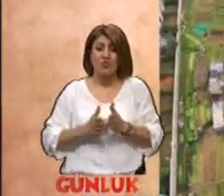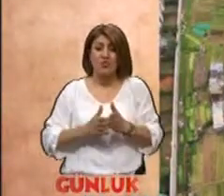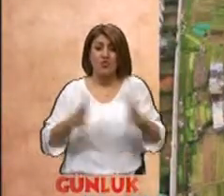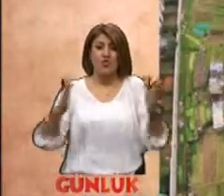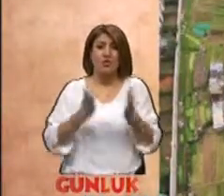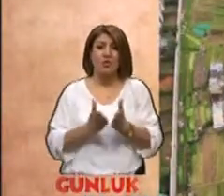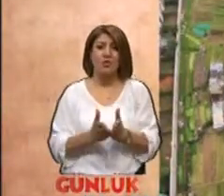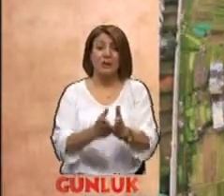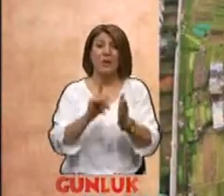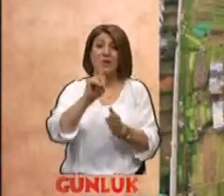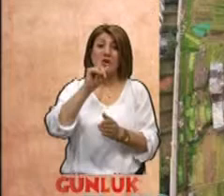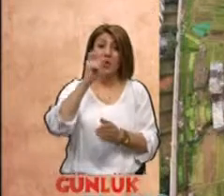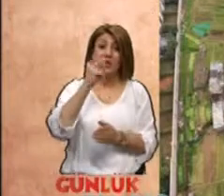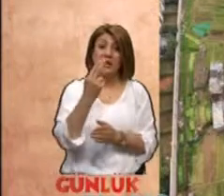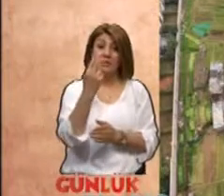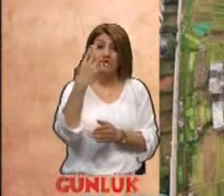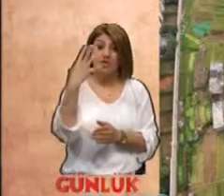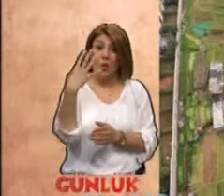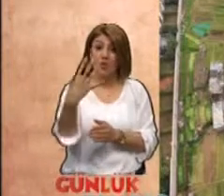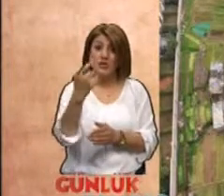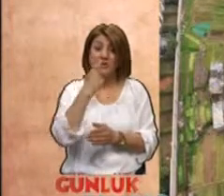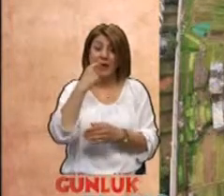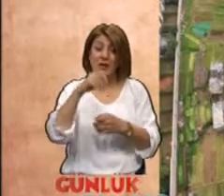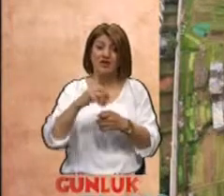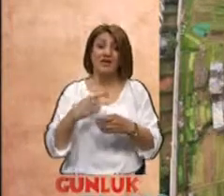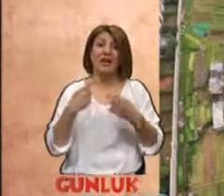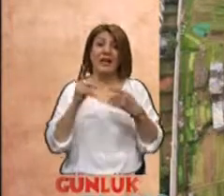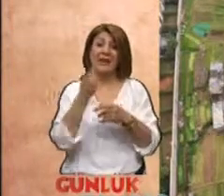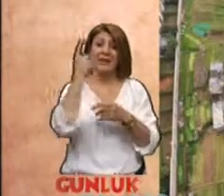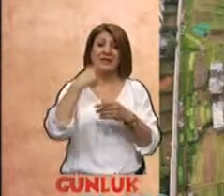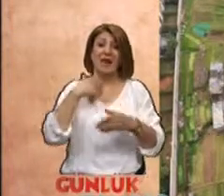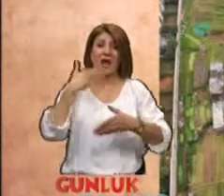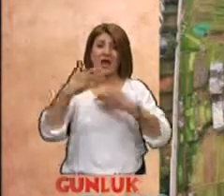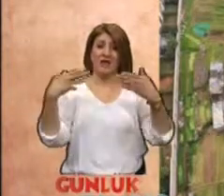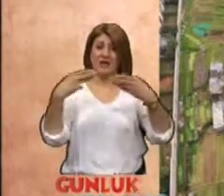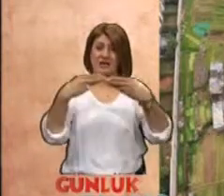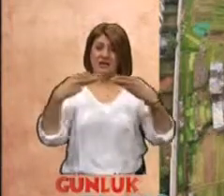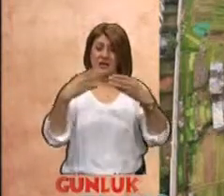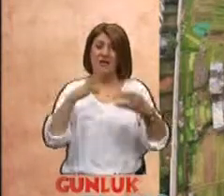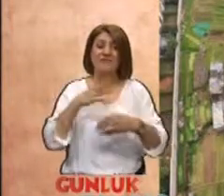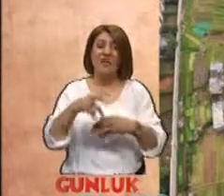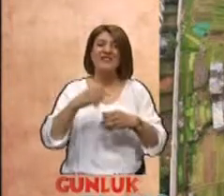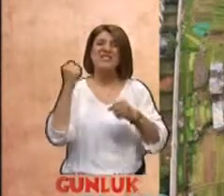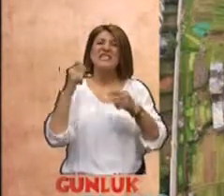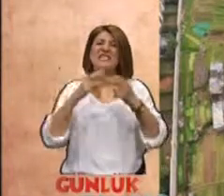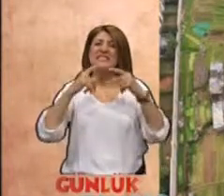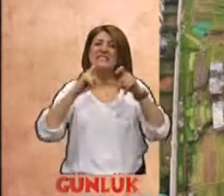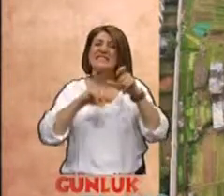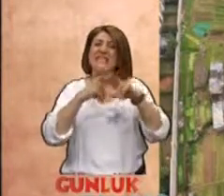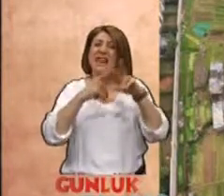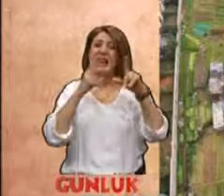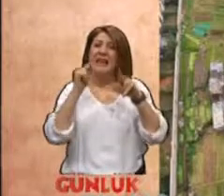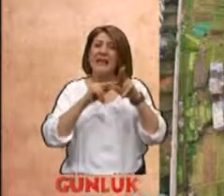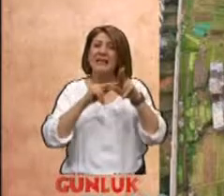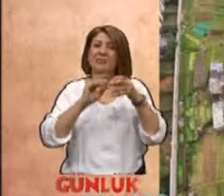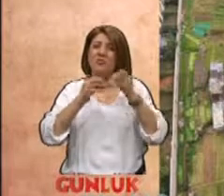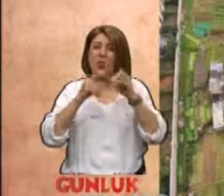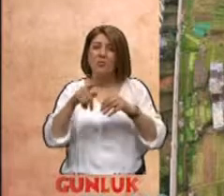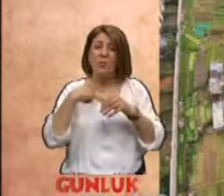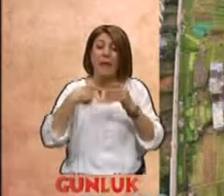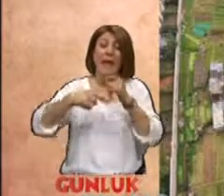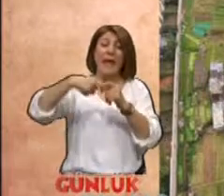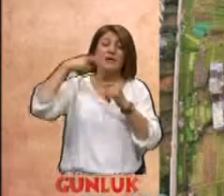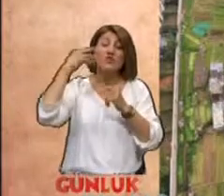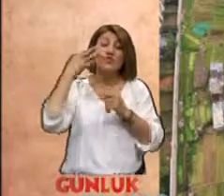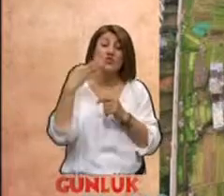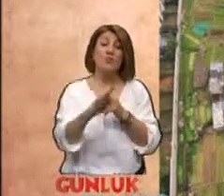olarak 1974 yılında inşa edilen yapının ilginç bir hikayesi var. Çelik sıkıntısı sebebiyle dönemin yöneticileri tarafından yaptırılan